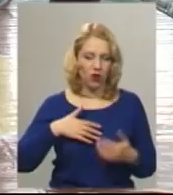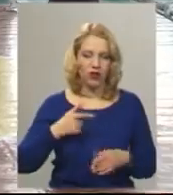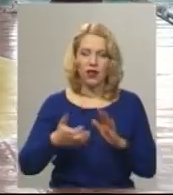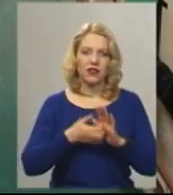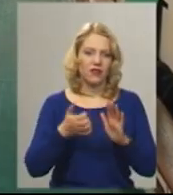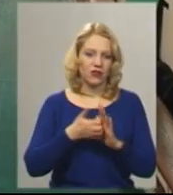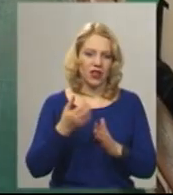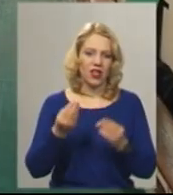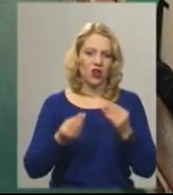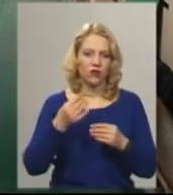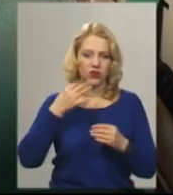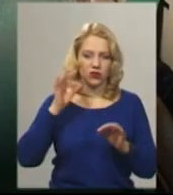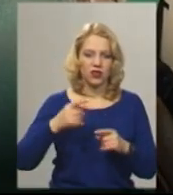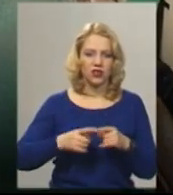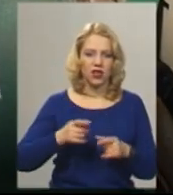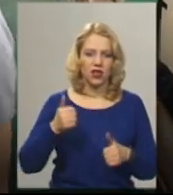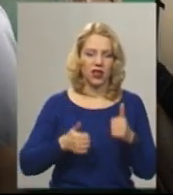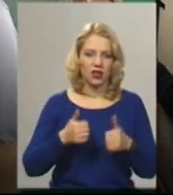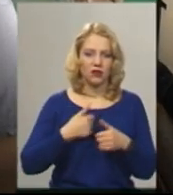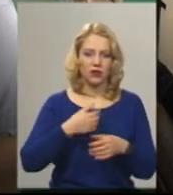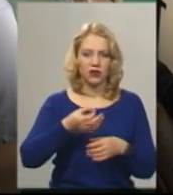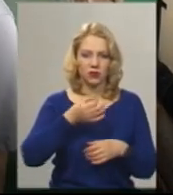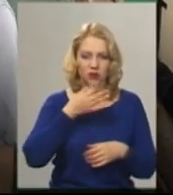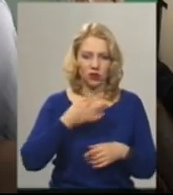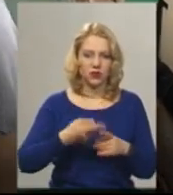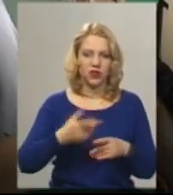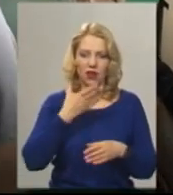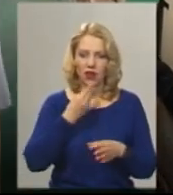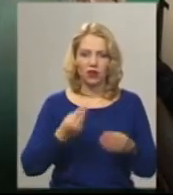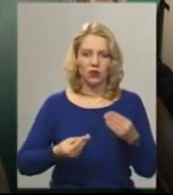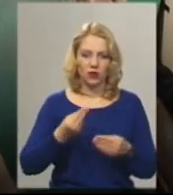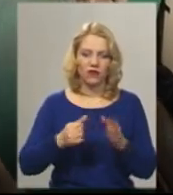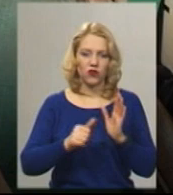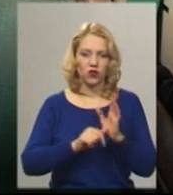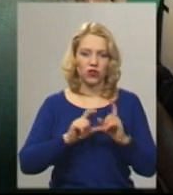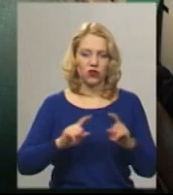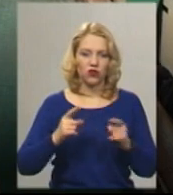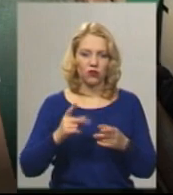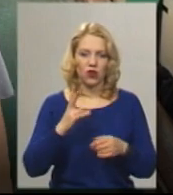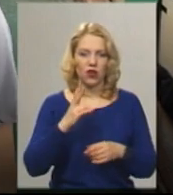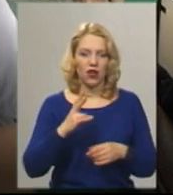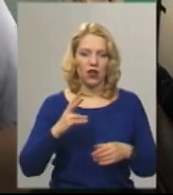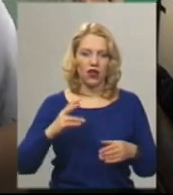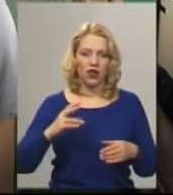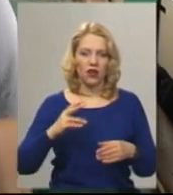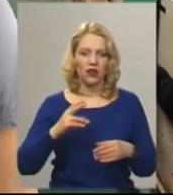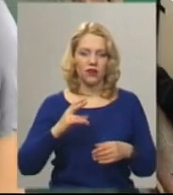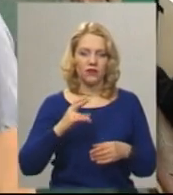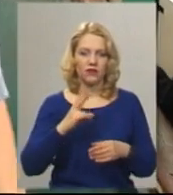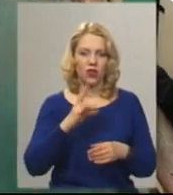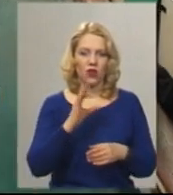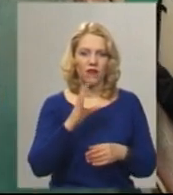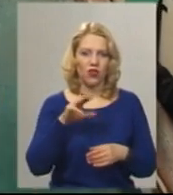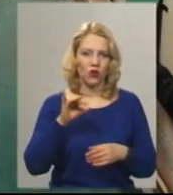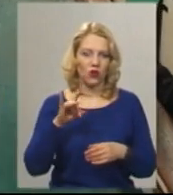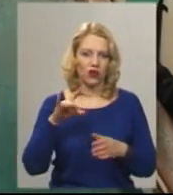досвіду його команди. Ця гра мені сподобалась, ми добре пограли в 6-й школі. Грали з інноватором командою, це було трошки тяжко,